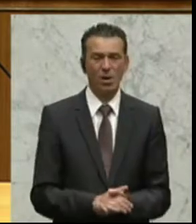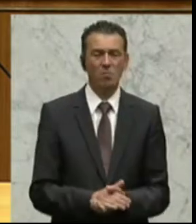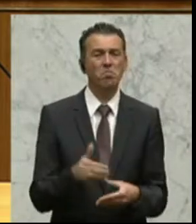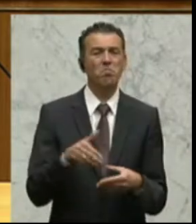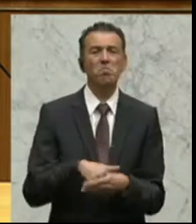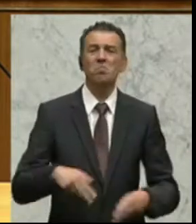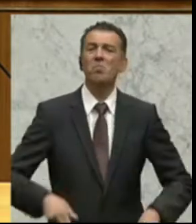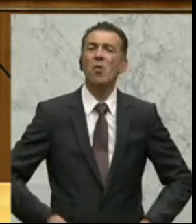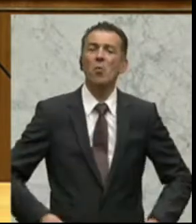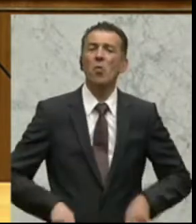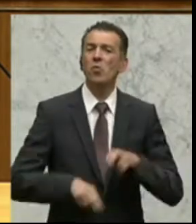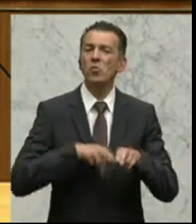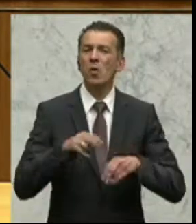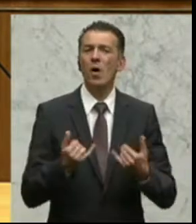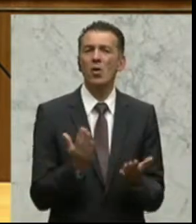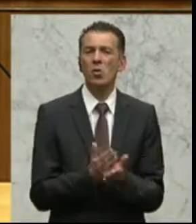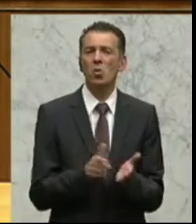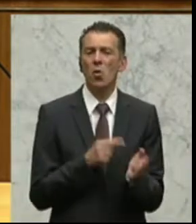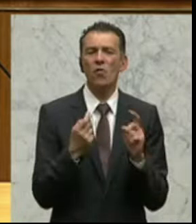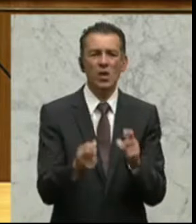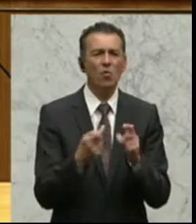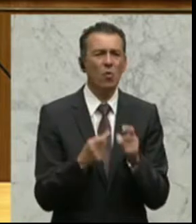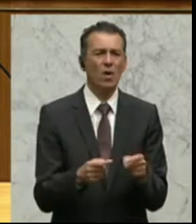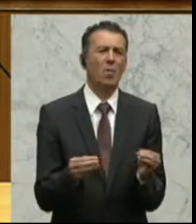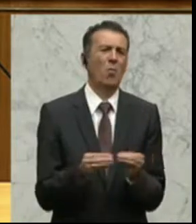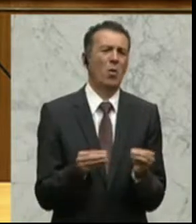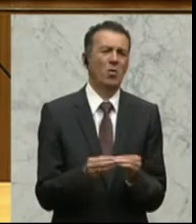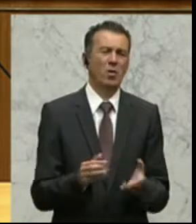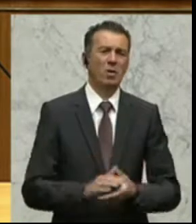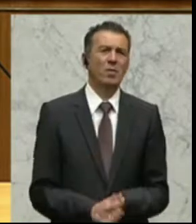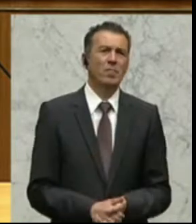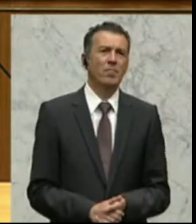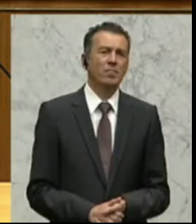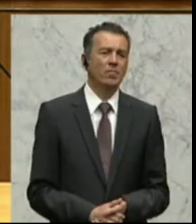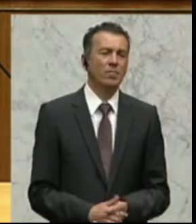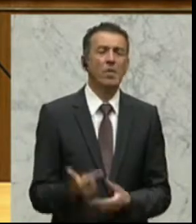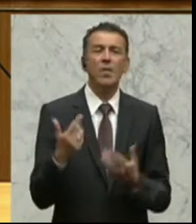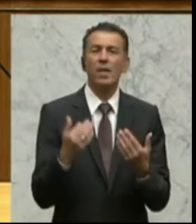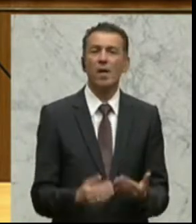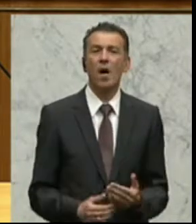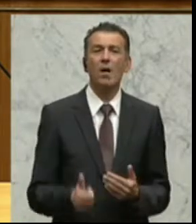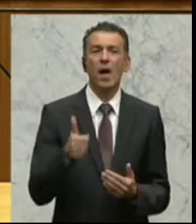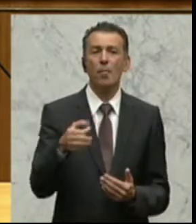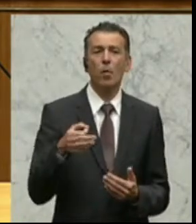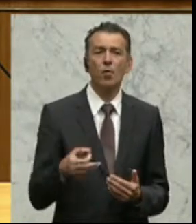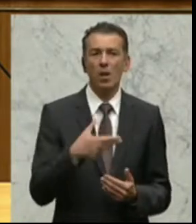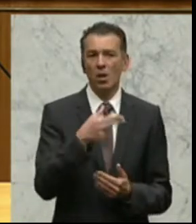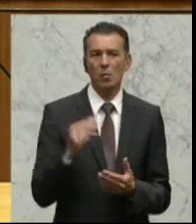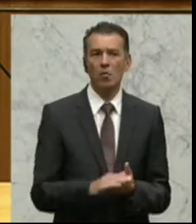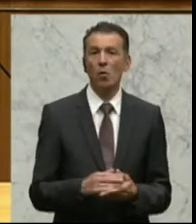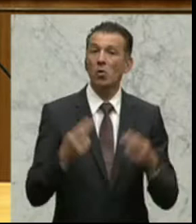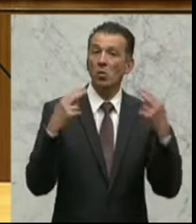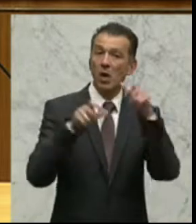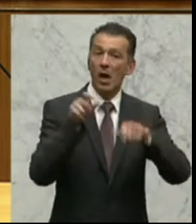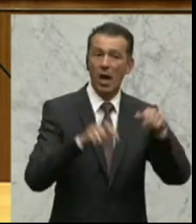Vermögenssteuer heute schon etliche Male diskutiert worden, ist ein Unsinn. Zwei Zahlen dazu. 1% der Bevölkerung, nämlich die Reichen, zahlen